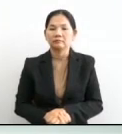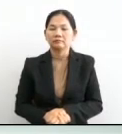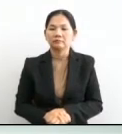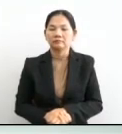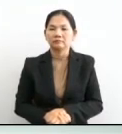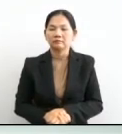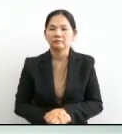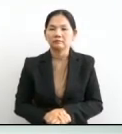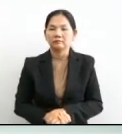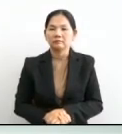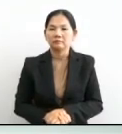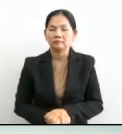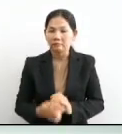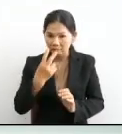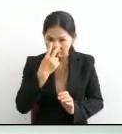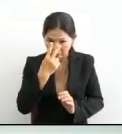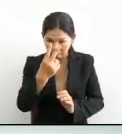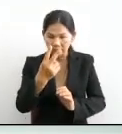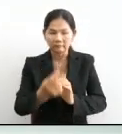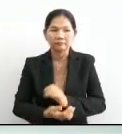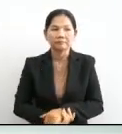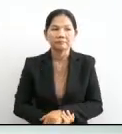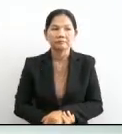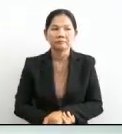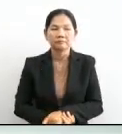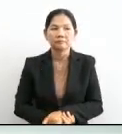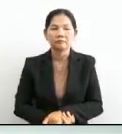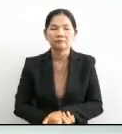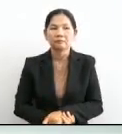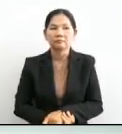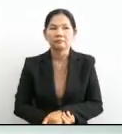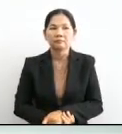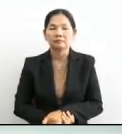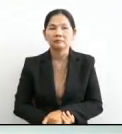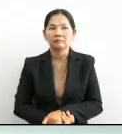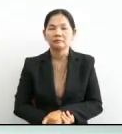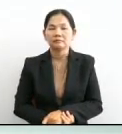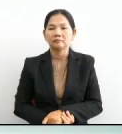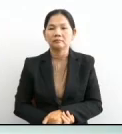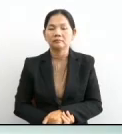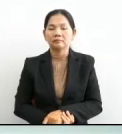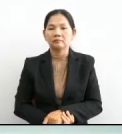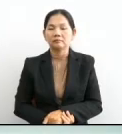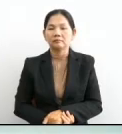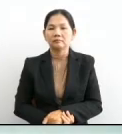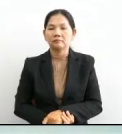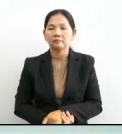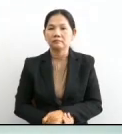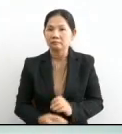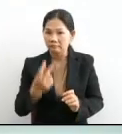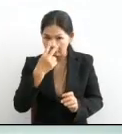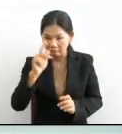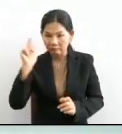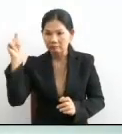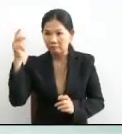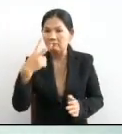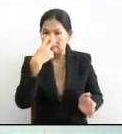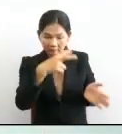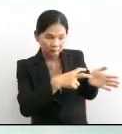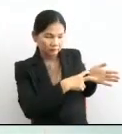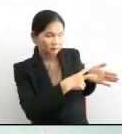chẳng mẹ kêu miền là vậy con mơ tặng ác nì chà con mơ mới này kêu của phong cam ấy có